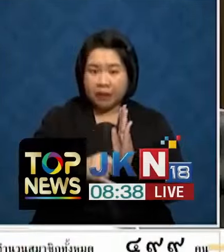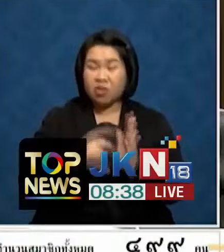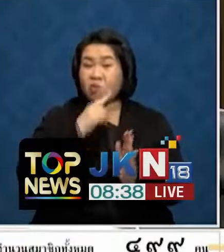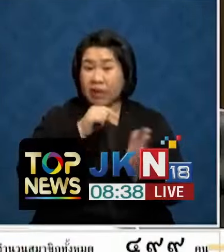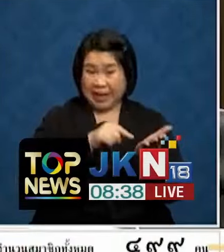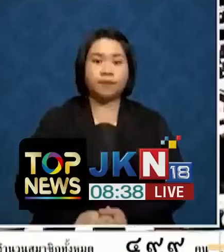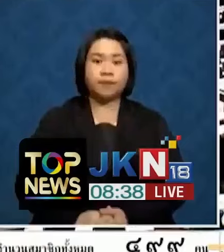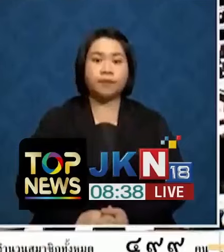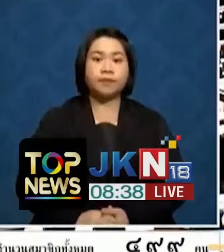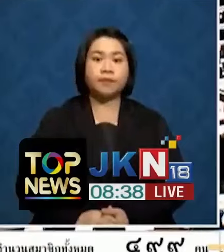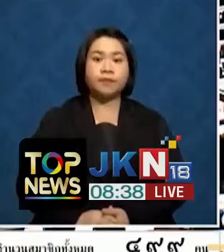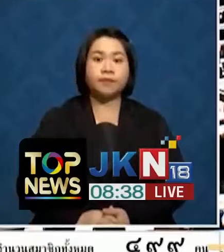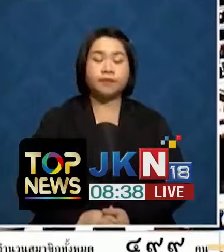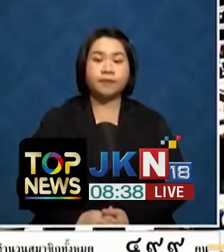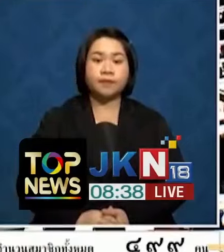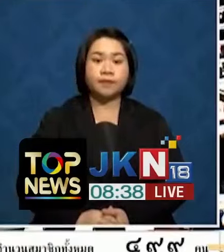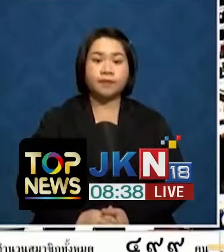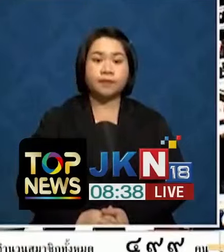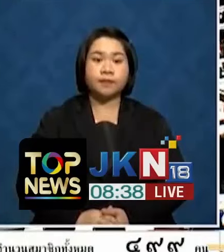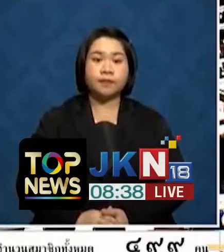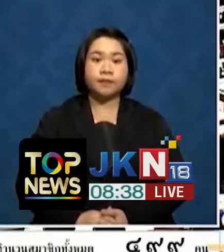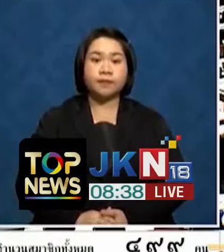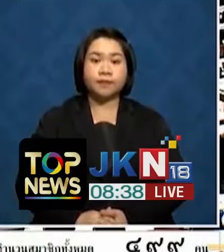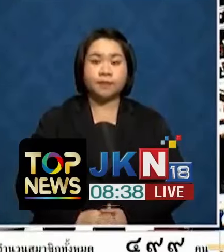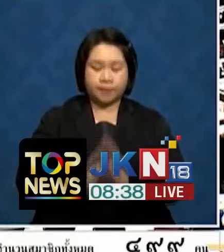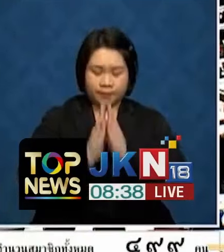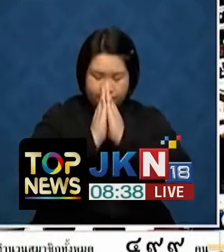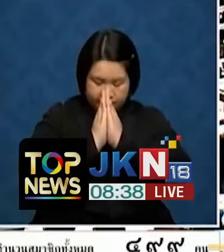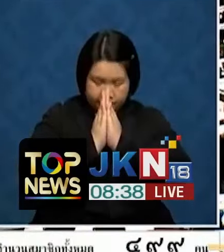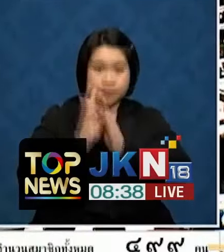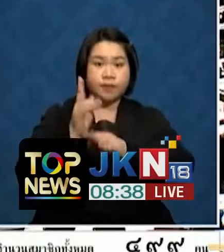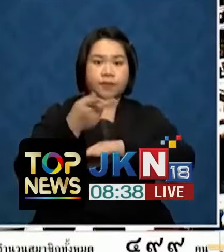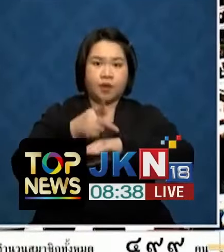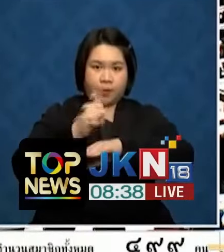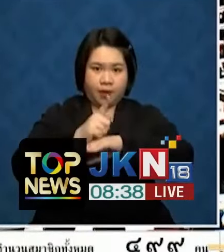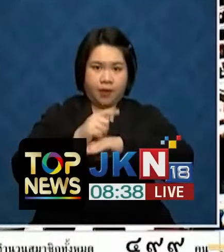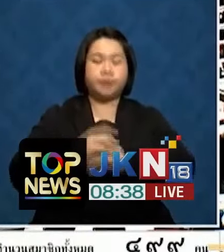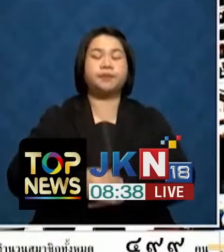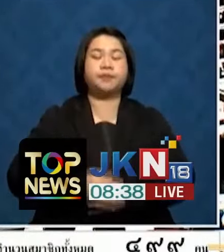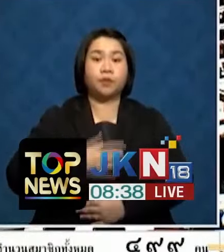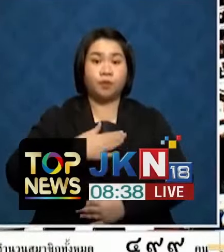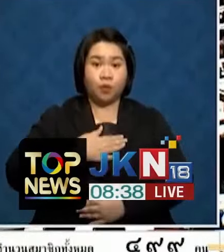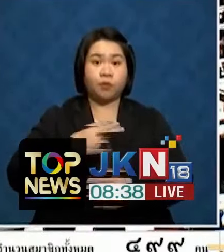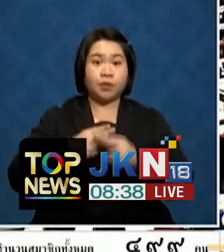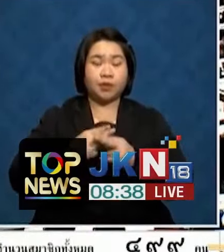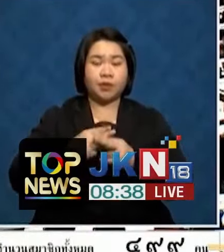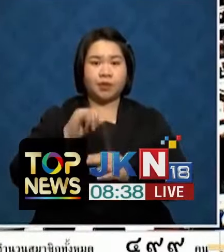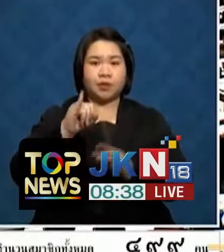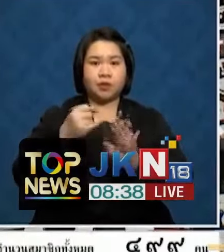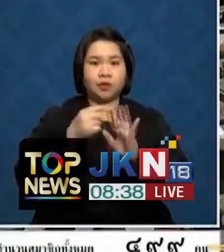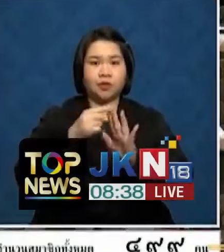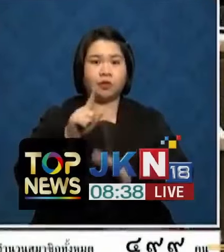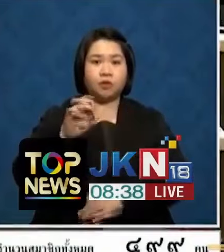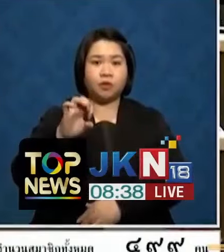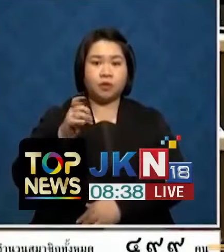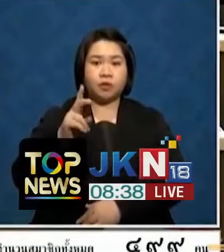กู้ชดเชยการขาดดุล 850,000 ล้านบาทซึ่งตัวเลขสูงถึง 43%เ